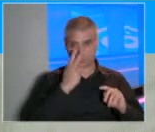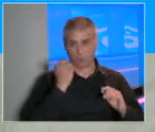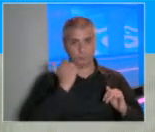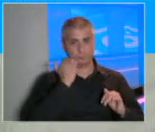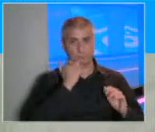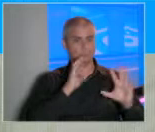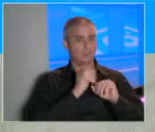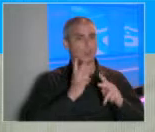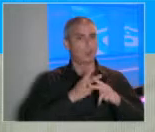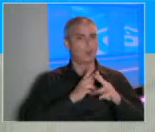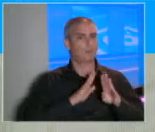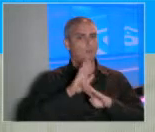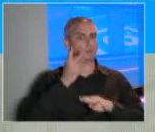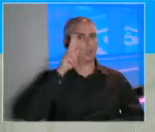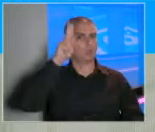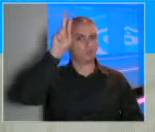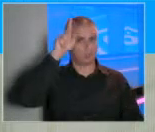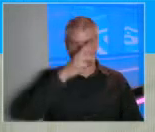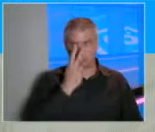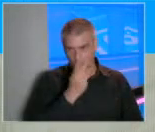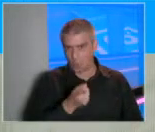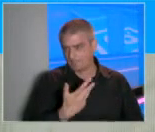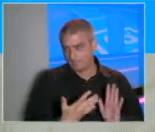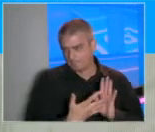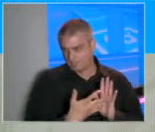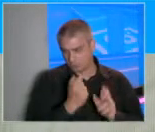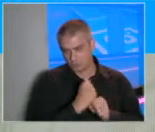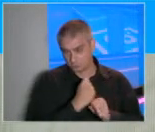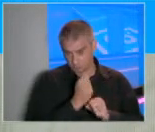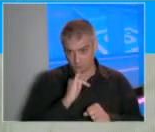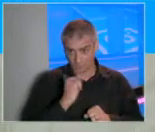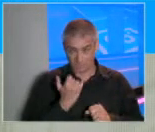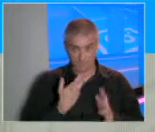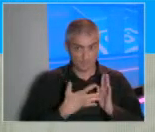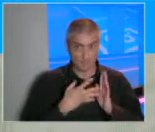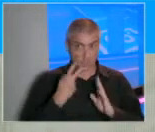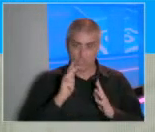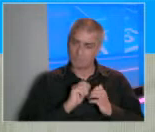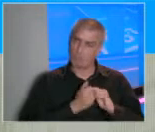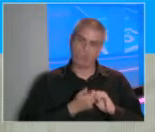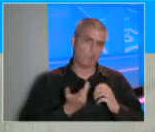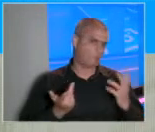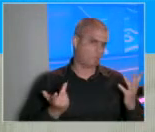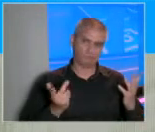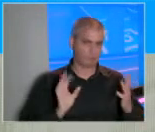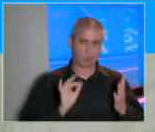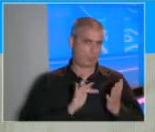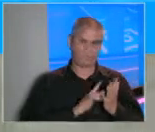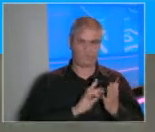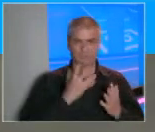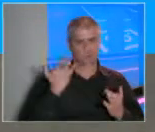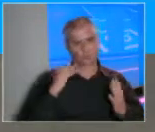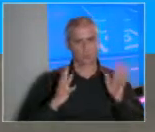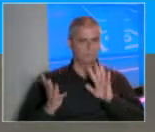ערב בעלייה בתחלואה? אתם רואים את זה בבדיקות שאתם מבצעים? יש אכן יותר בדיקות? או שאנחנו עדיין לא נמצאים במה שהיינו